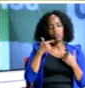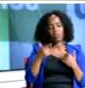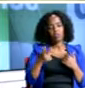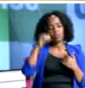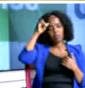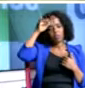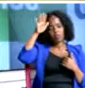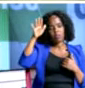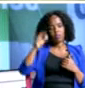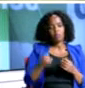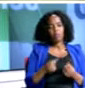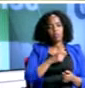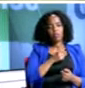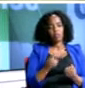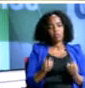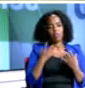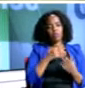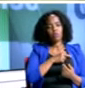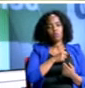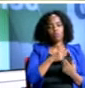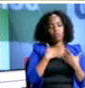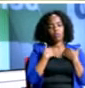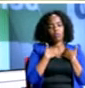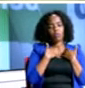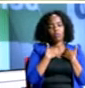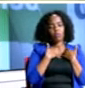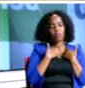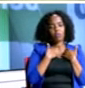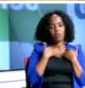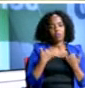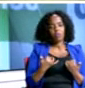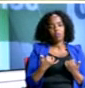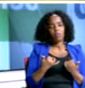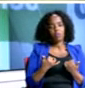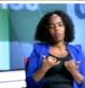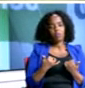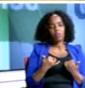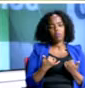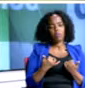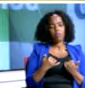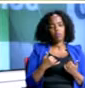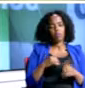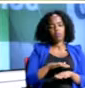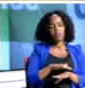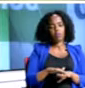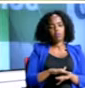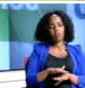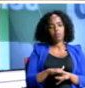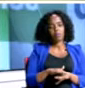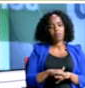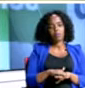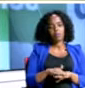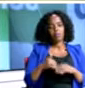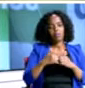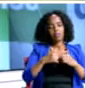nek wakana moba isodata juruan te kanaratti esa kanaratti be sirti